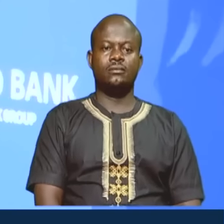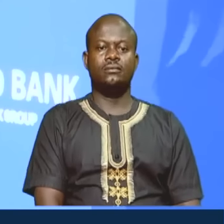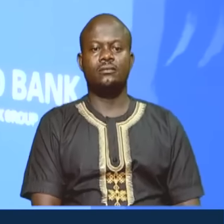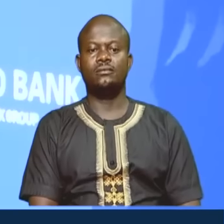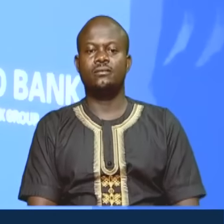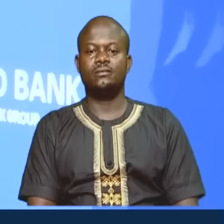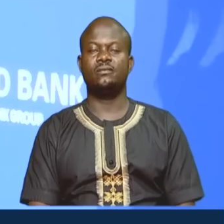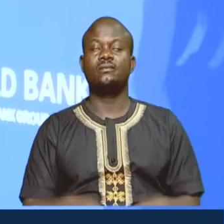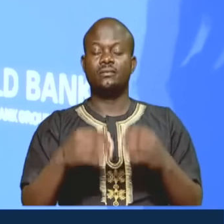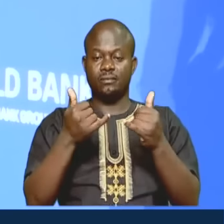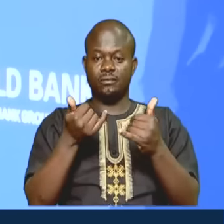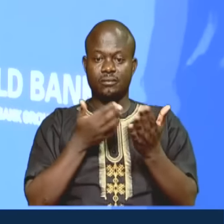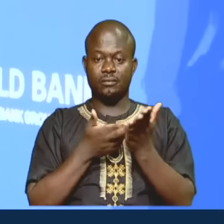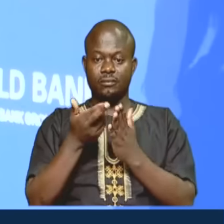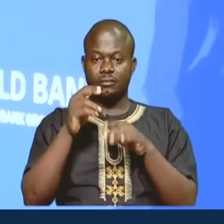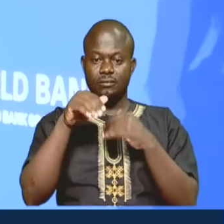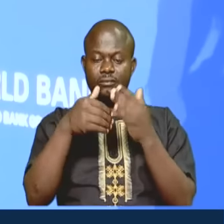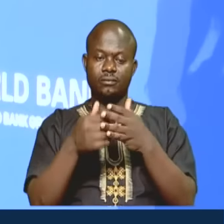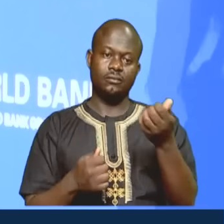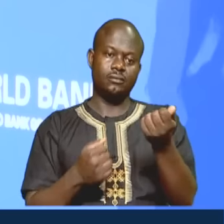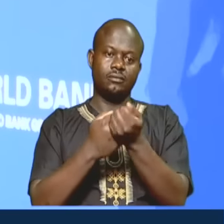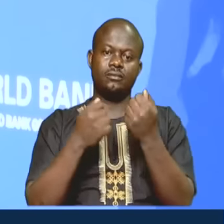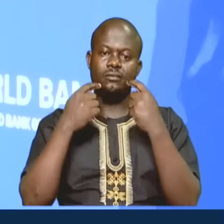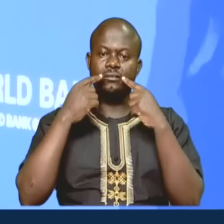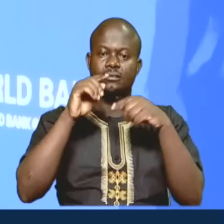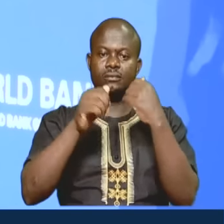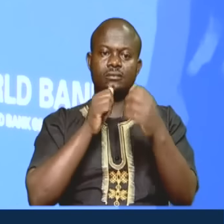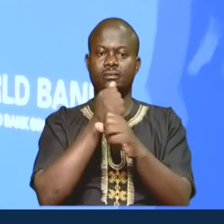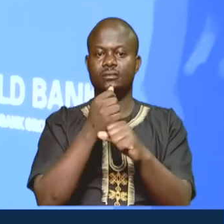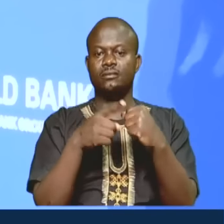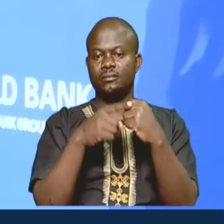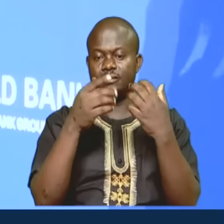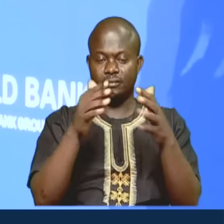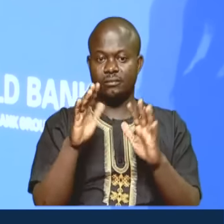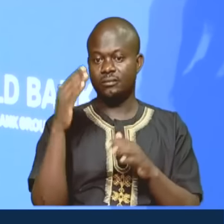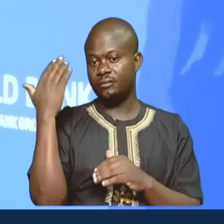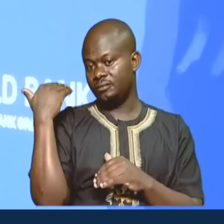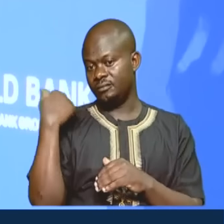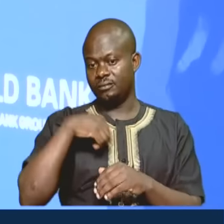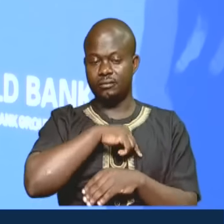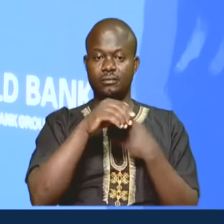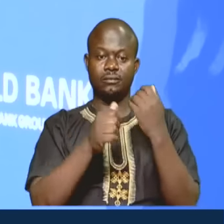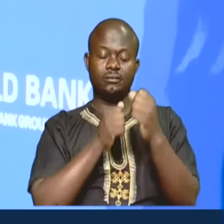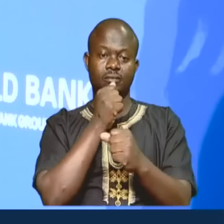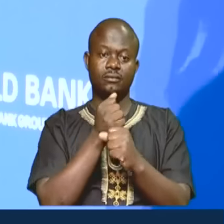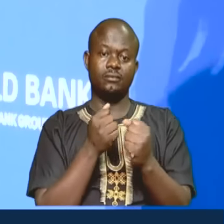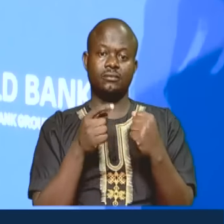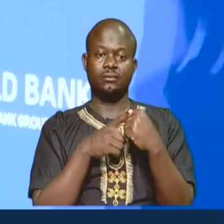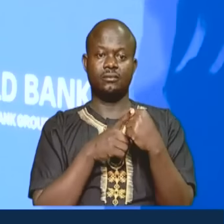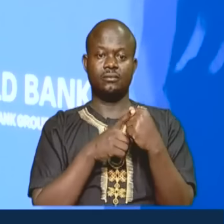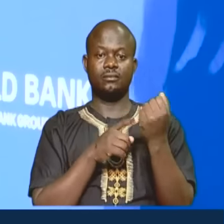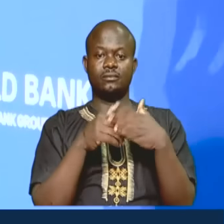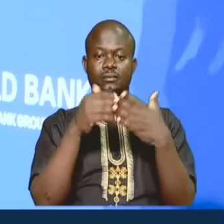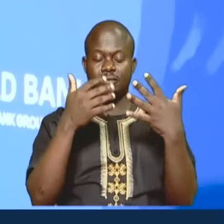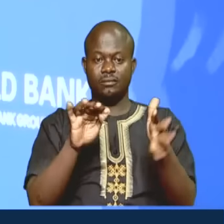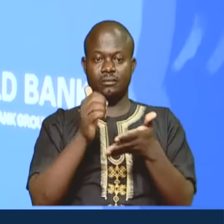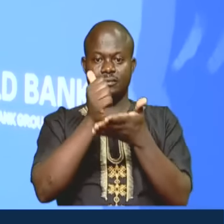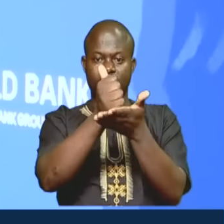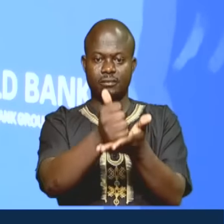hanze ni iyunganire yo twashyize hanze imyaka 6 irashize. Iyo myaka 6 ishize